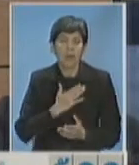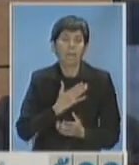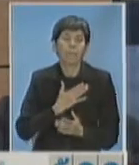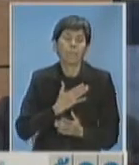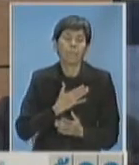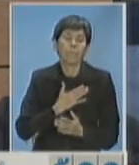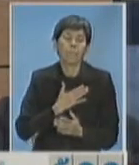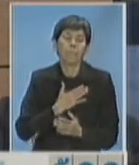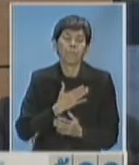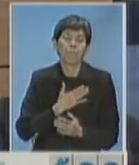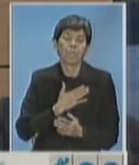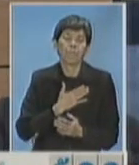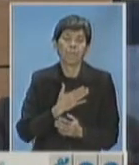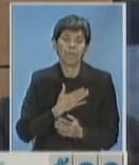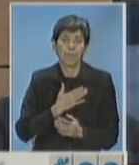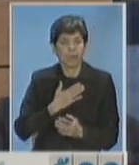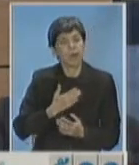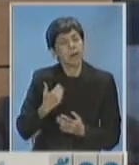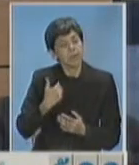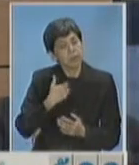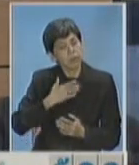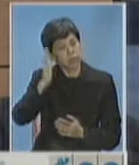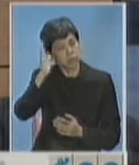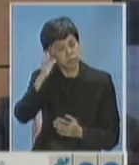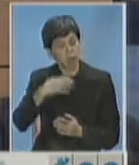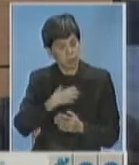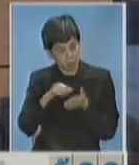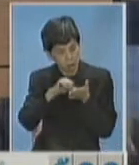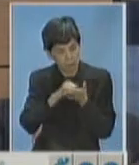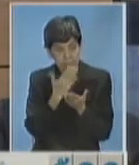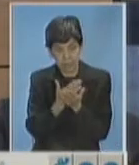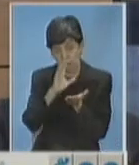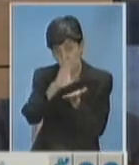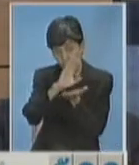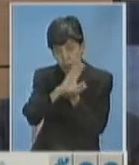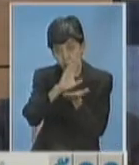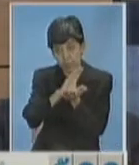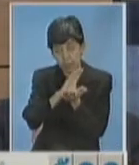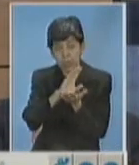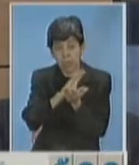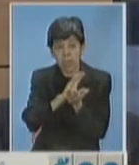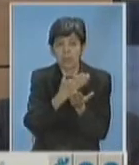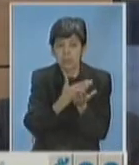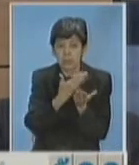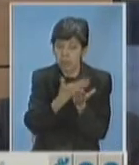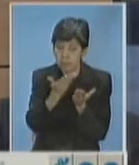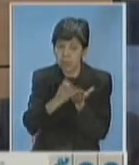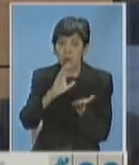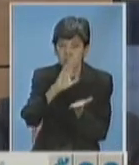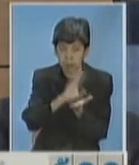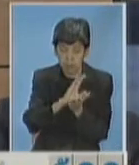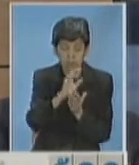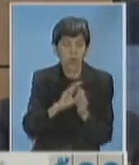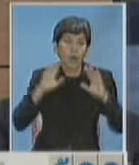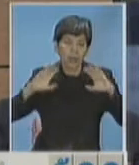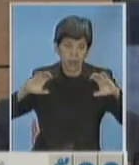ได้สงวนความเห็นเพื่อที่จะปรับลดงบประมาณรายจ่ายประจำปีของ